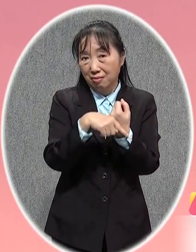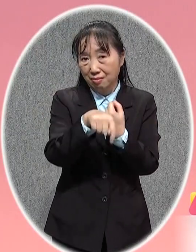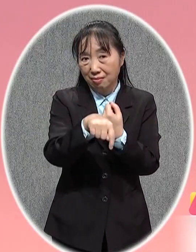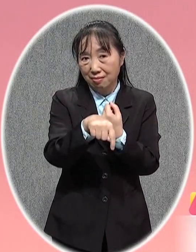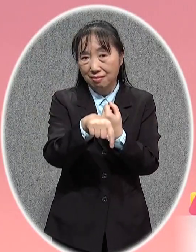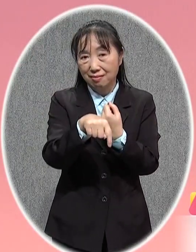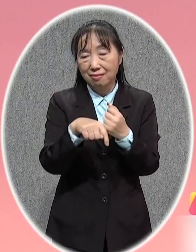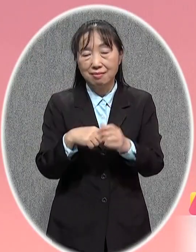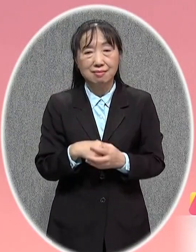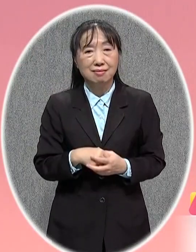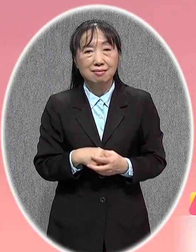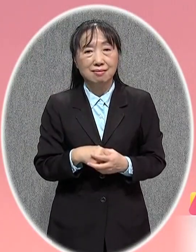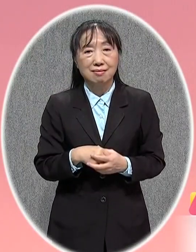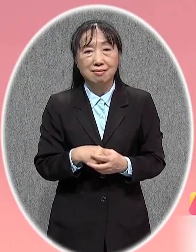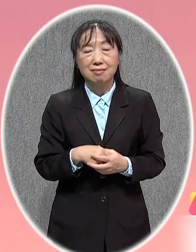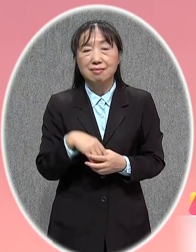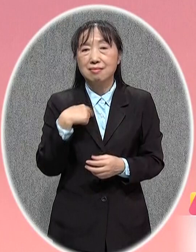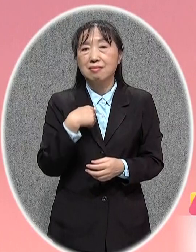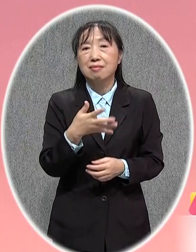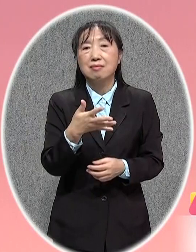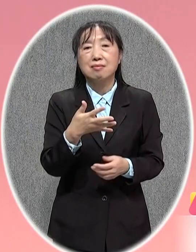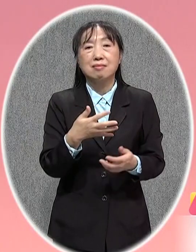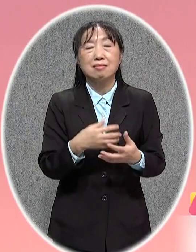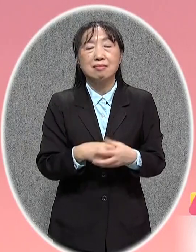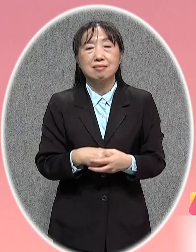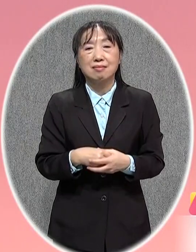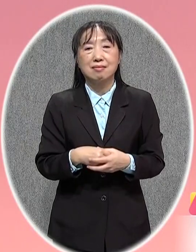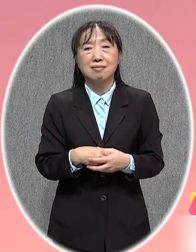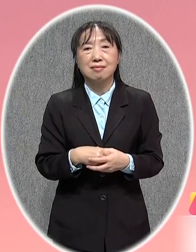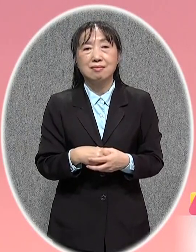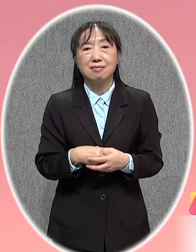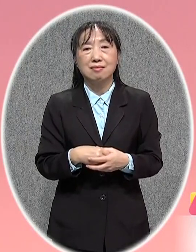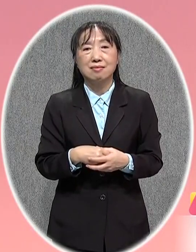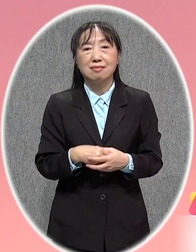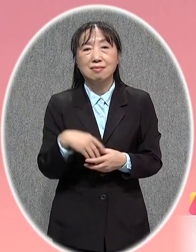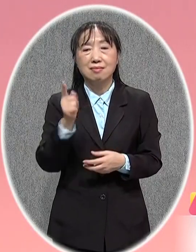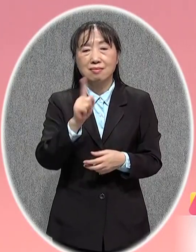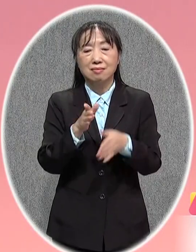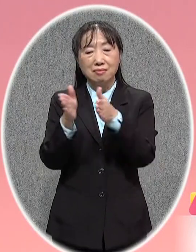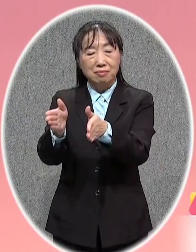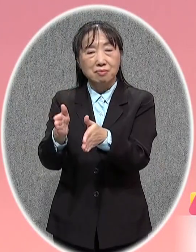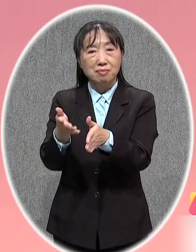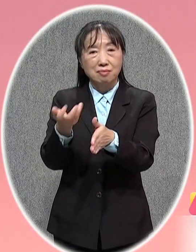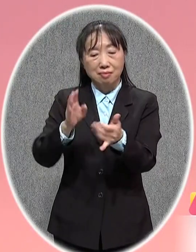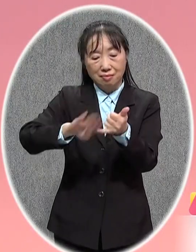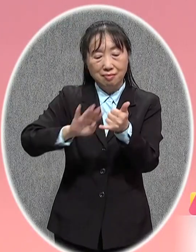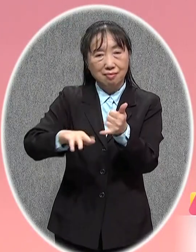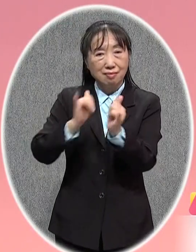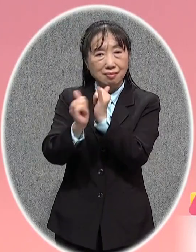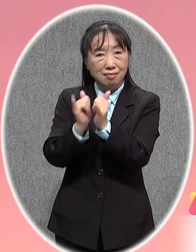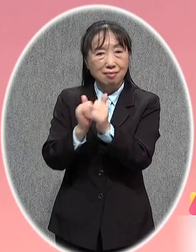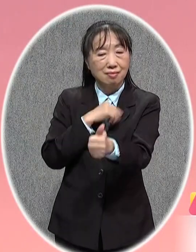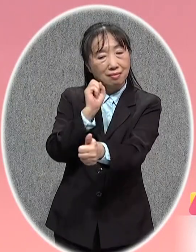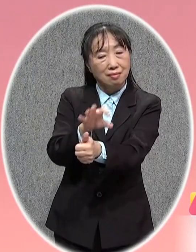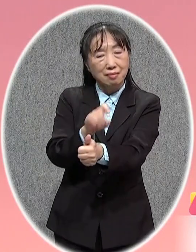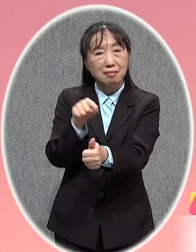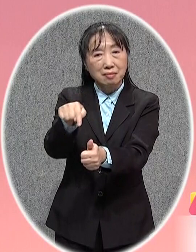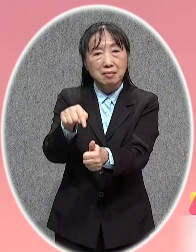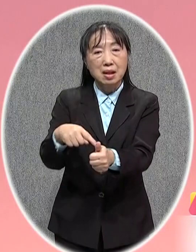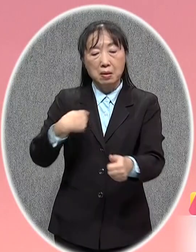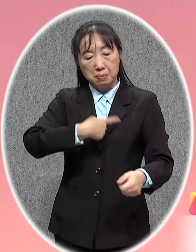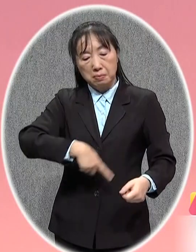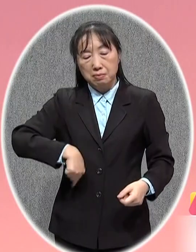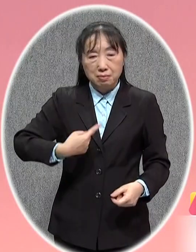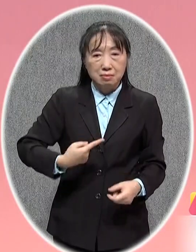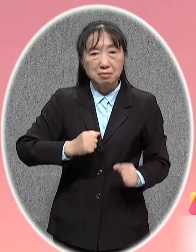就说这样子？我们怎么去跟这些地方的居民去说服说，你的身体